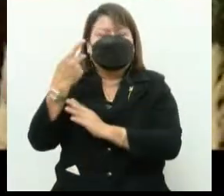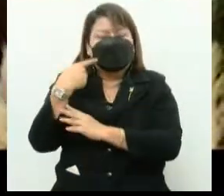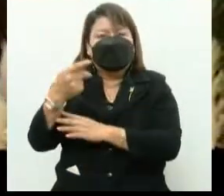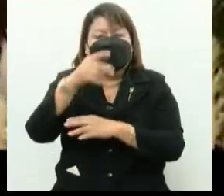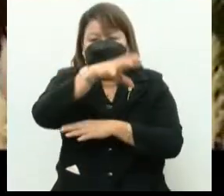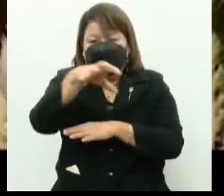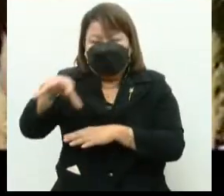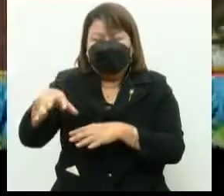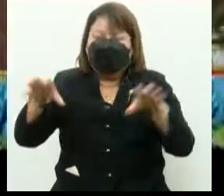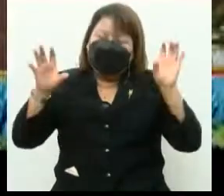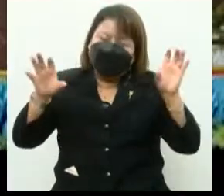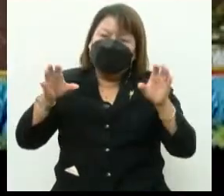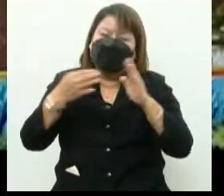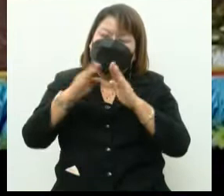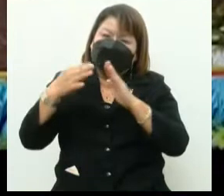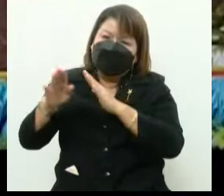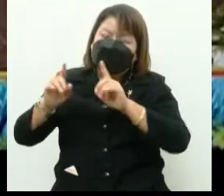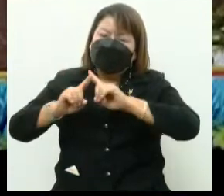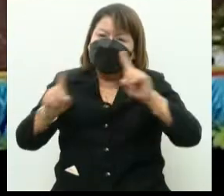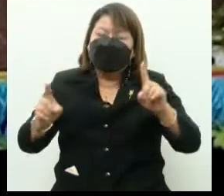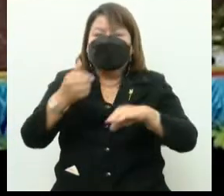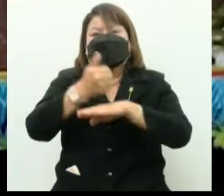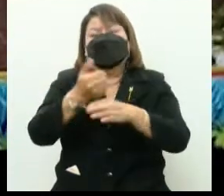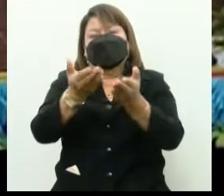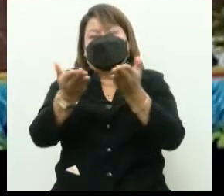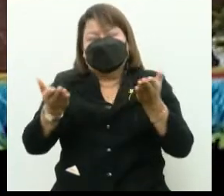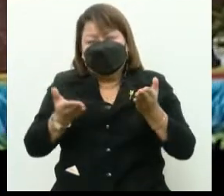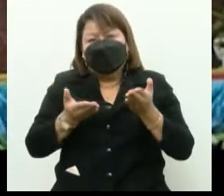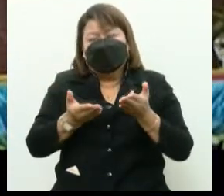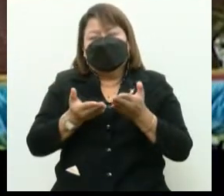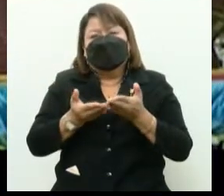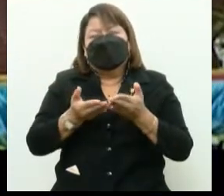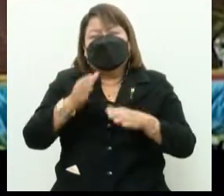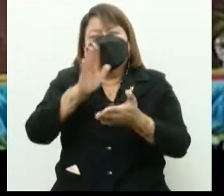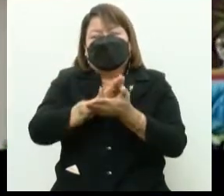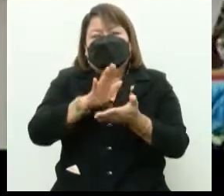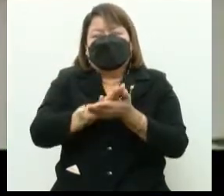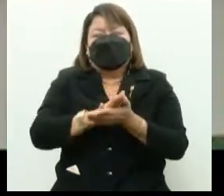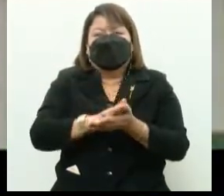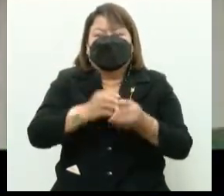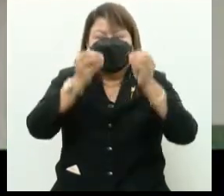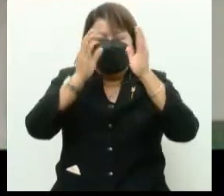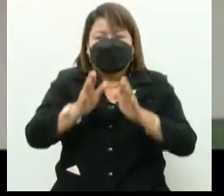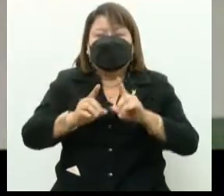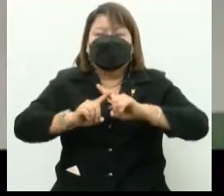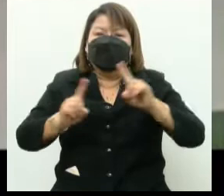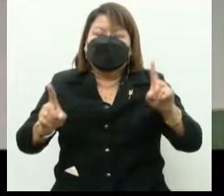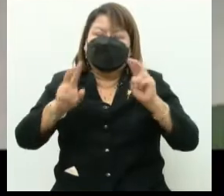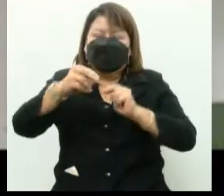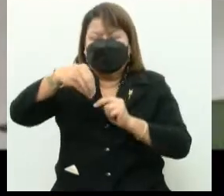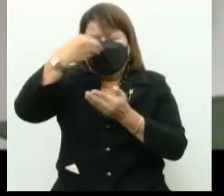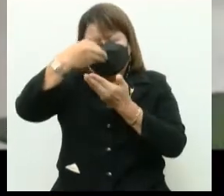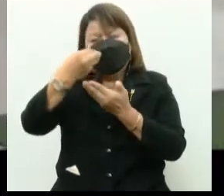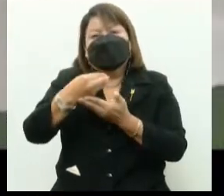ภาครัฐภาคเอกชนผู้บริหารสถานศึกษาข้าราชการครูและบุคลากรทางการศึกษาตลอดจนนักเรียนผู้ป